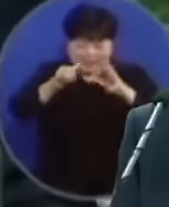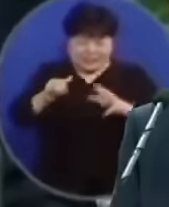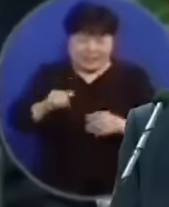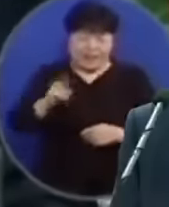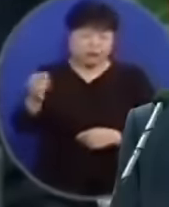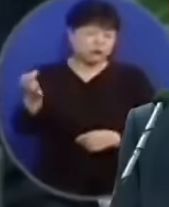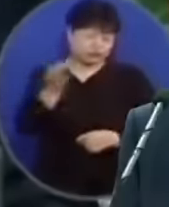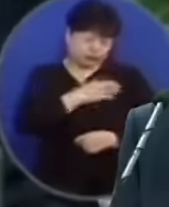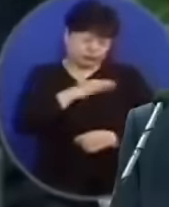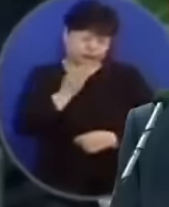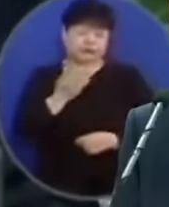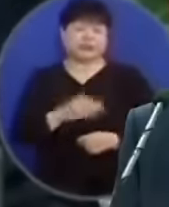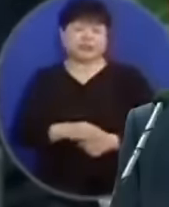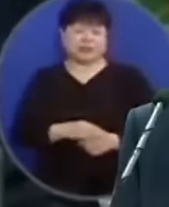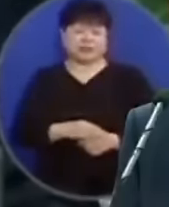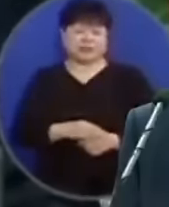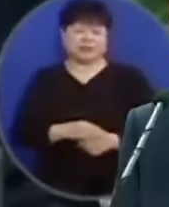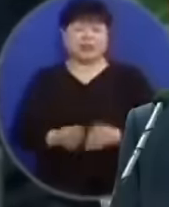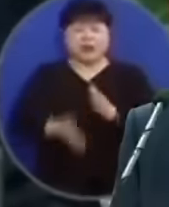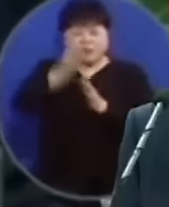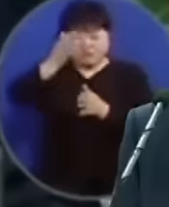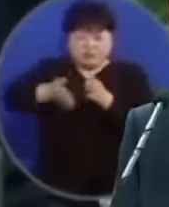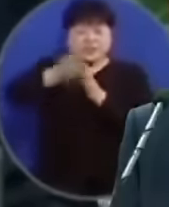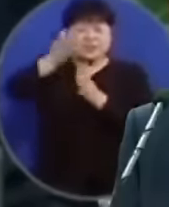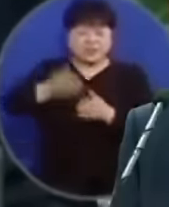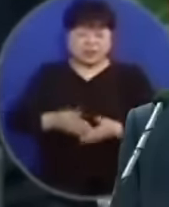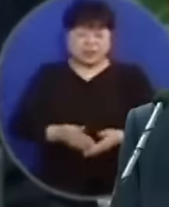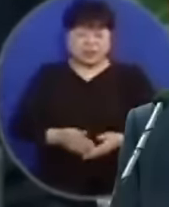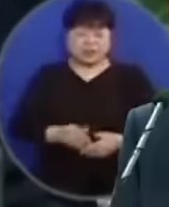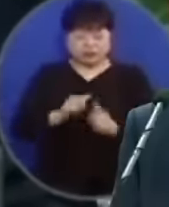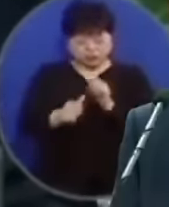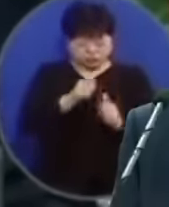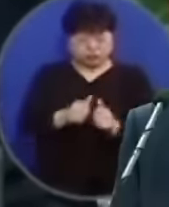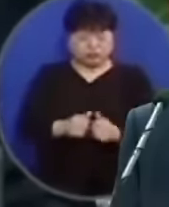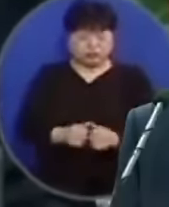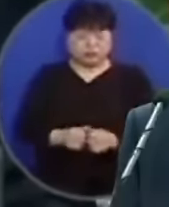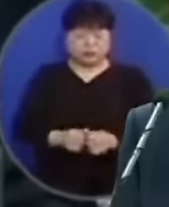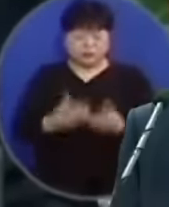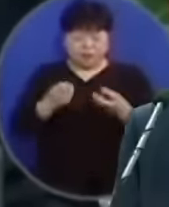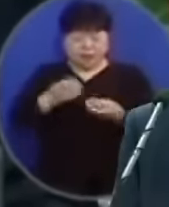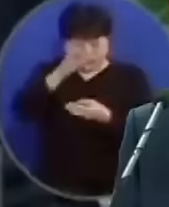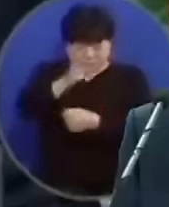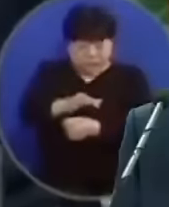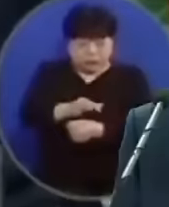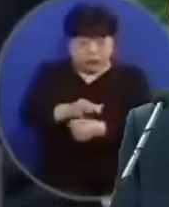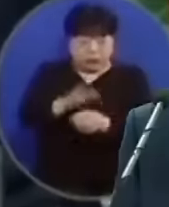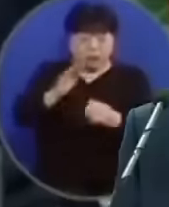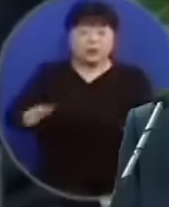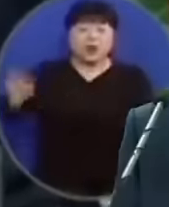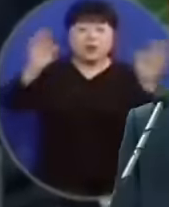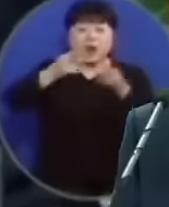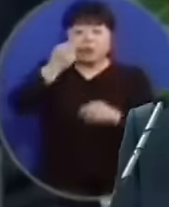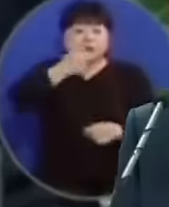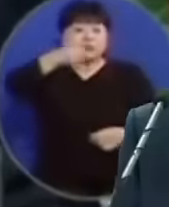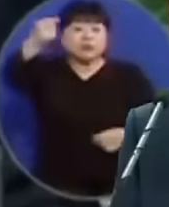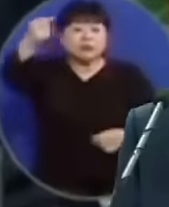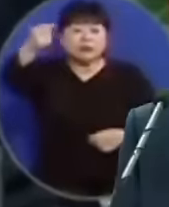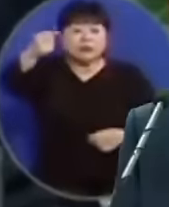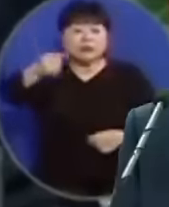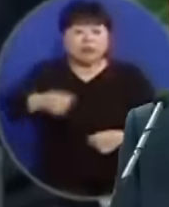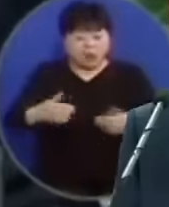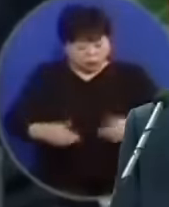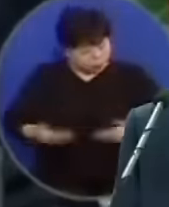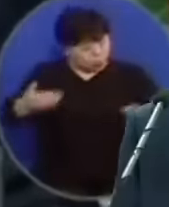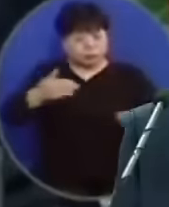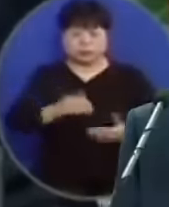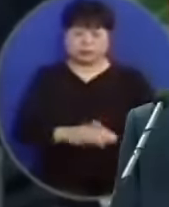부자가 되어서 빌딩을 몇 개씩 짓고 주식을 한없이 사들이고 해도 오늘쯤 내 목숨 하나 죽으면 아무것도 소용이